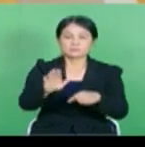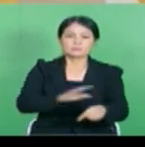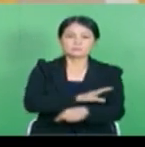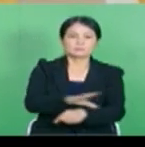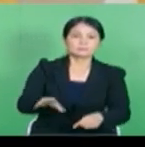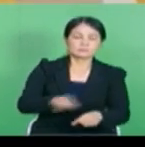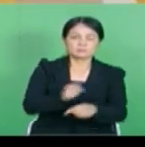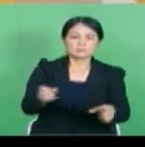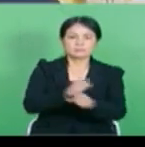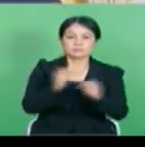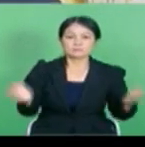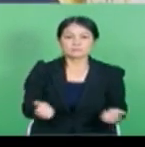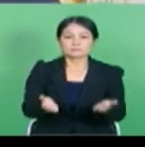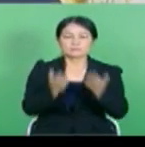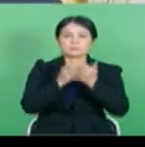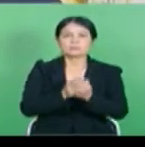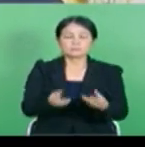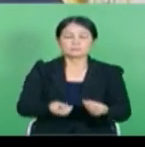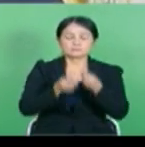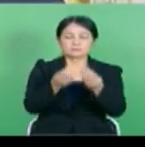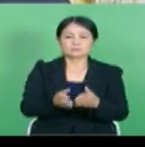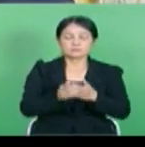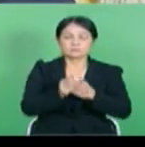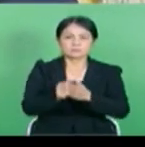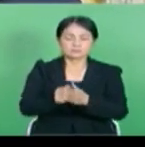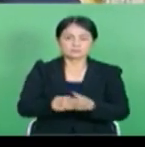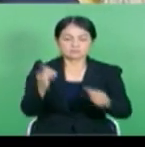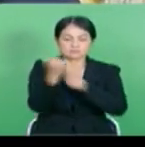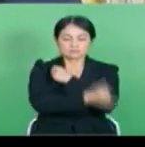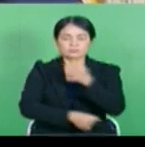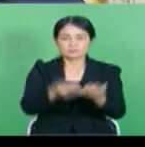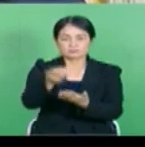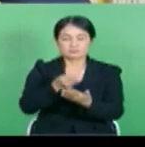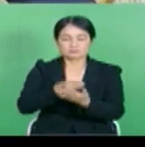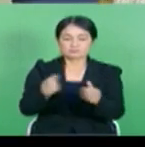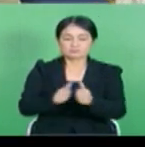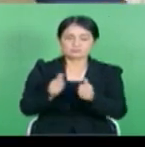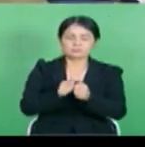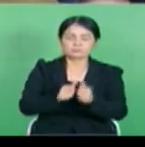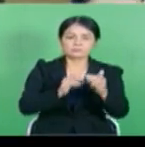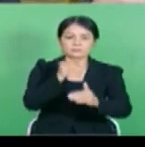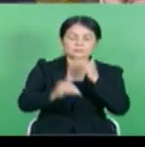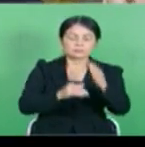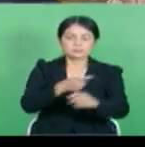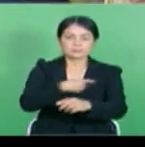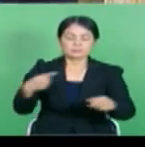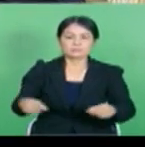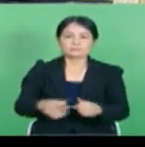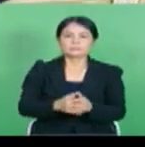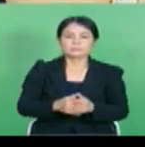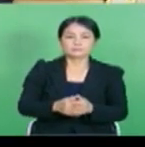ម្ពុជានិងបានលើកទឹកចិត្តឲ្យនាំមុខប្រទេសដទៃទៀតផ្នែកហិរញ្ញវត្ថុជាមួយនឹងការអភិវឌ្ឍបៃត